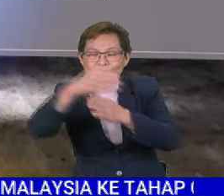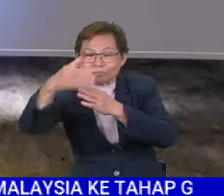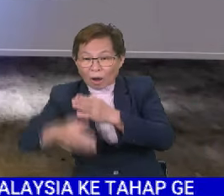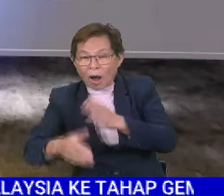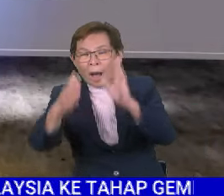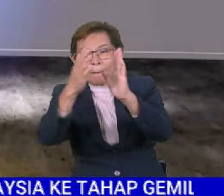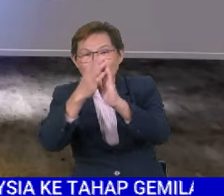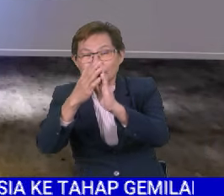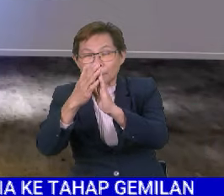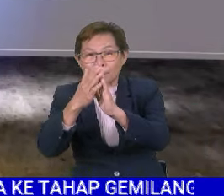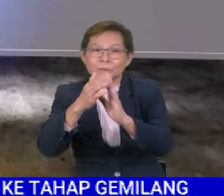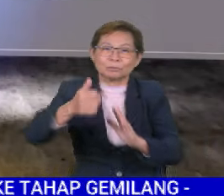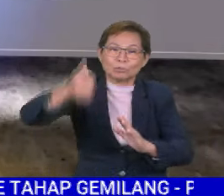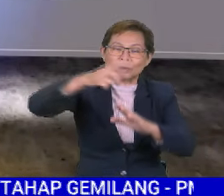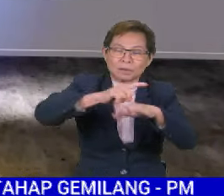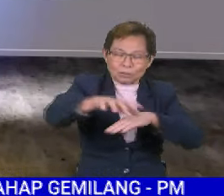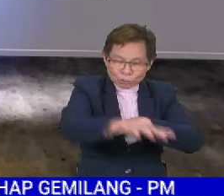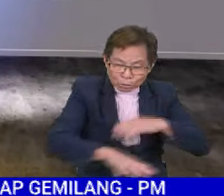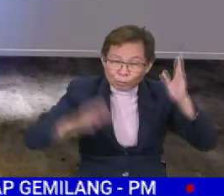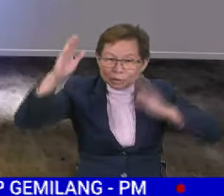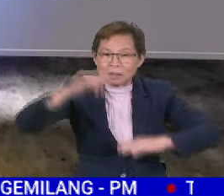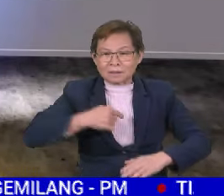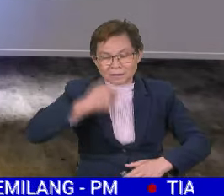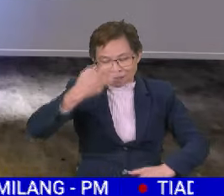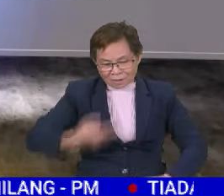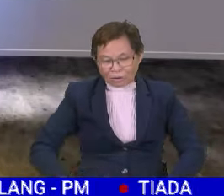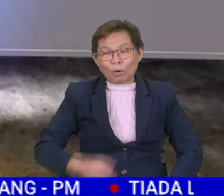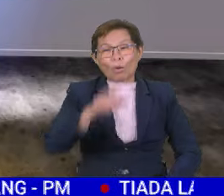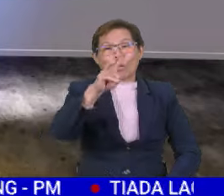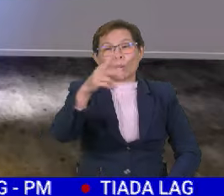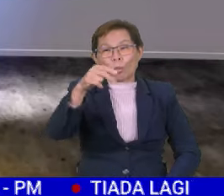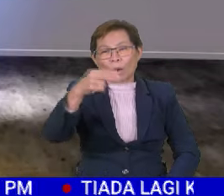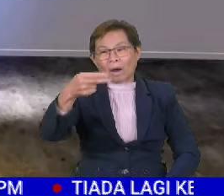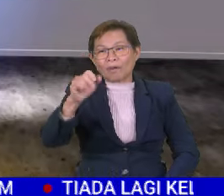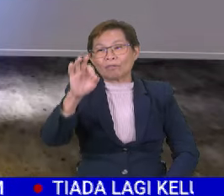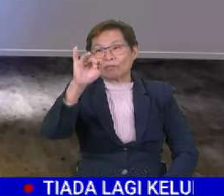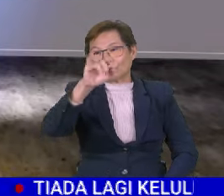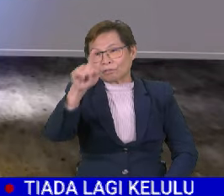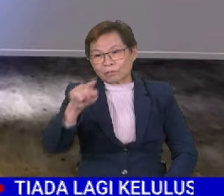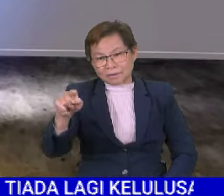bandar-bandar utama di seluruh Malaysia. Saya Wan Hafiz, Assalamualaikum dan salam sejahtera.